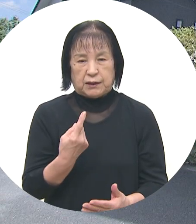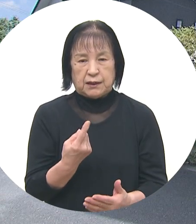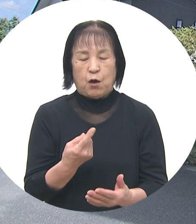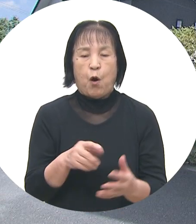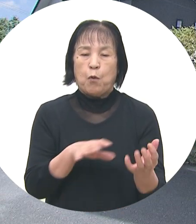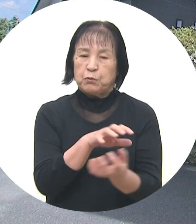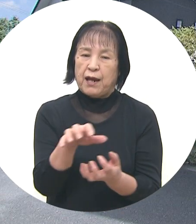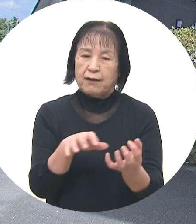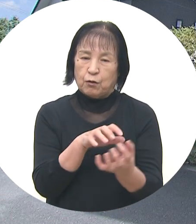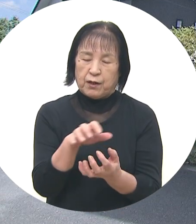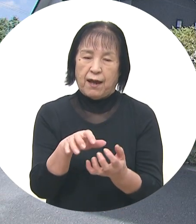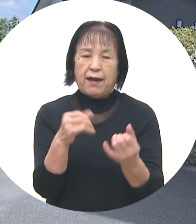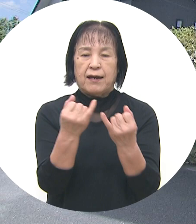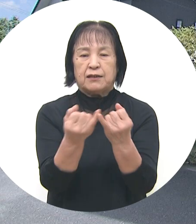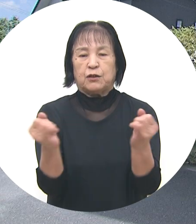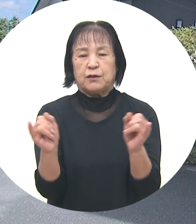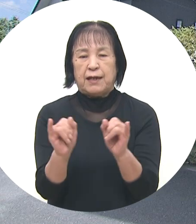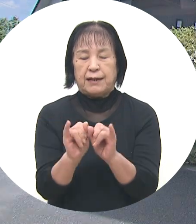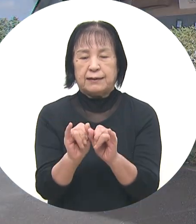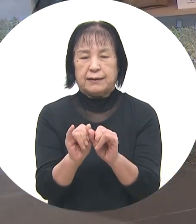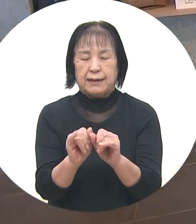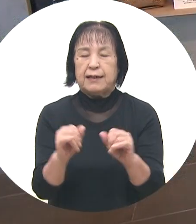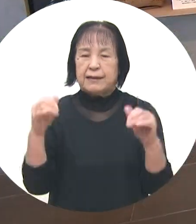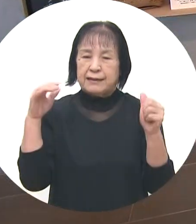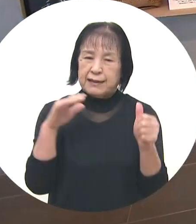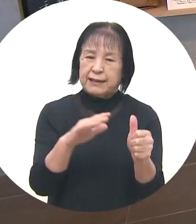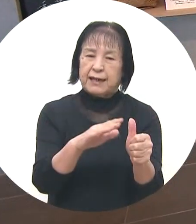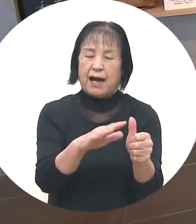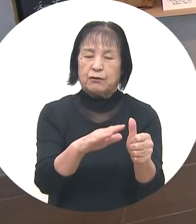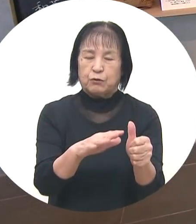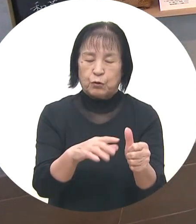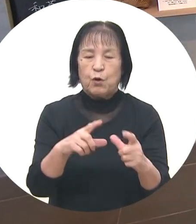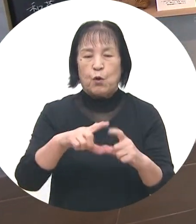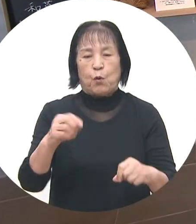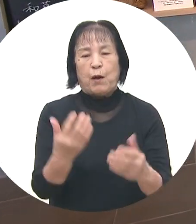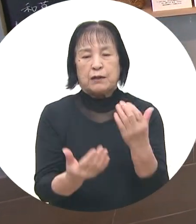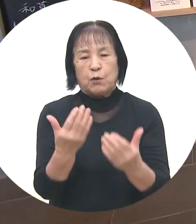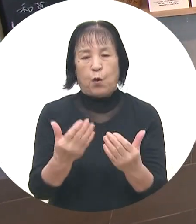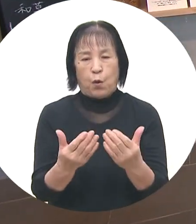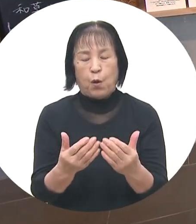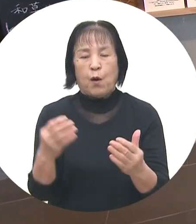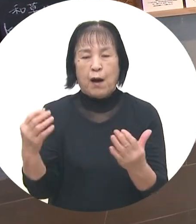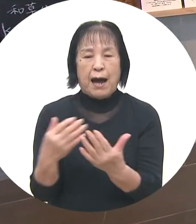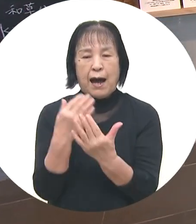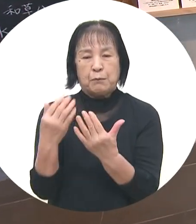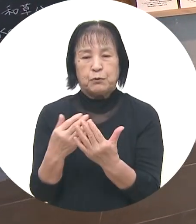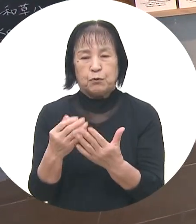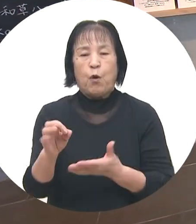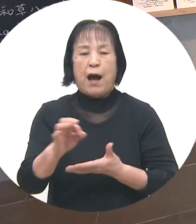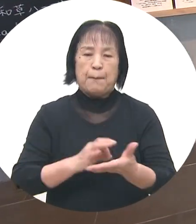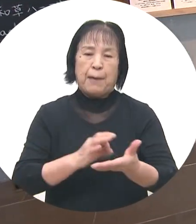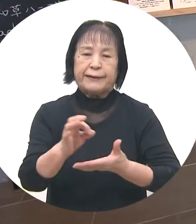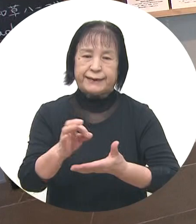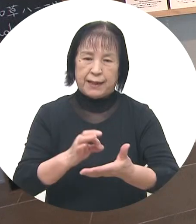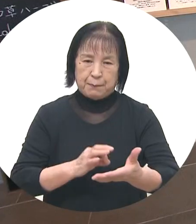で特に女性から人気のある和装ハーブを販売しています。